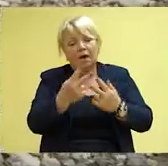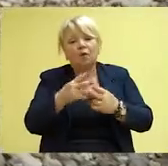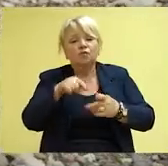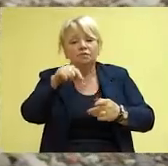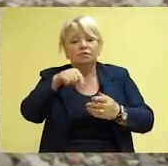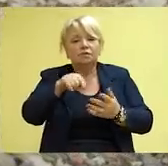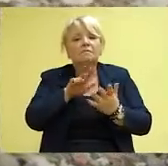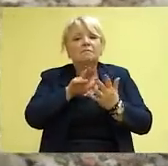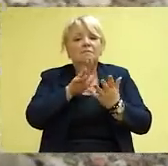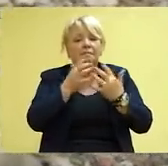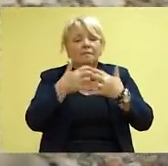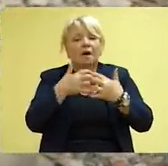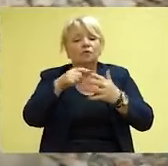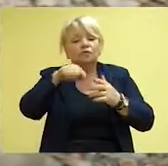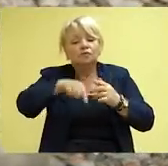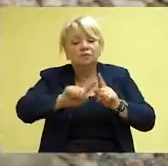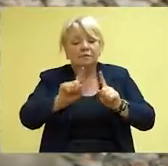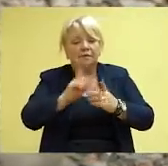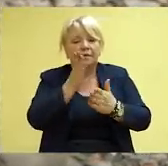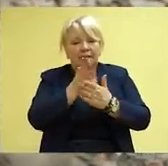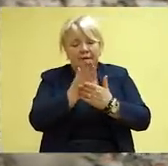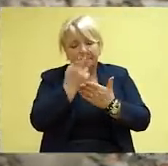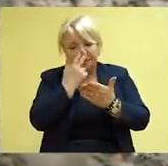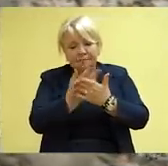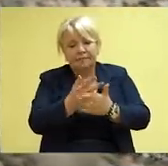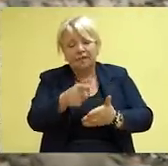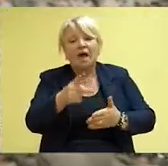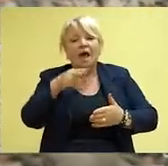აბა ზრავში რა ხდება?